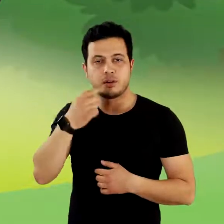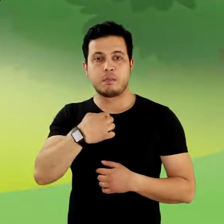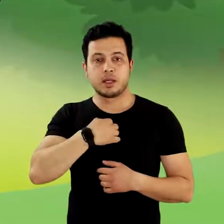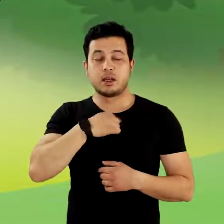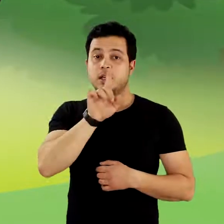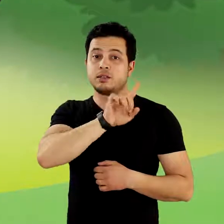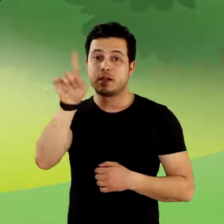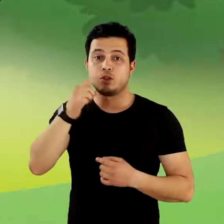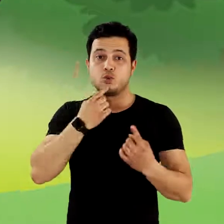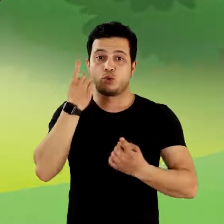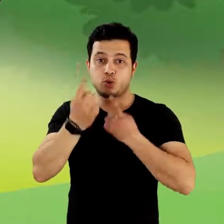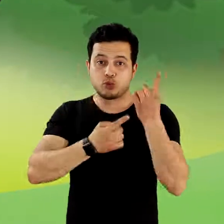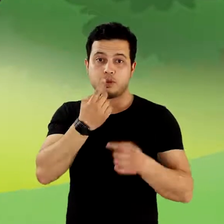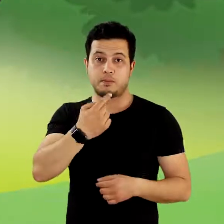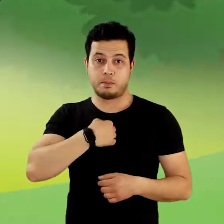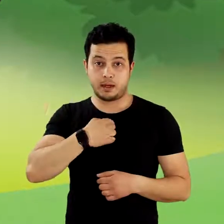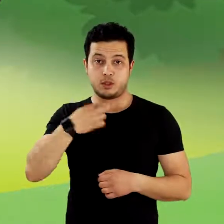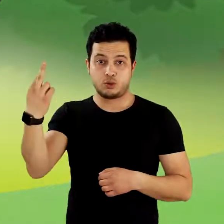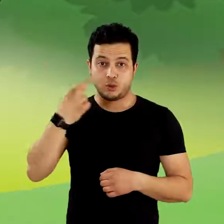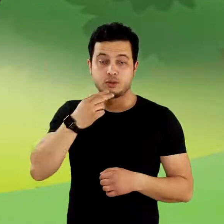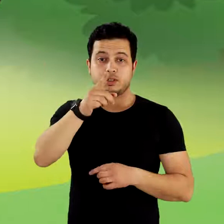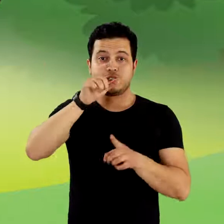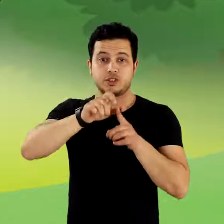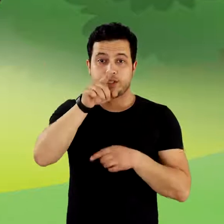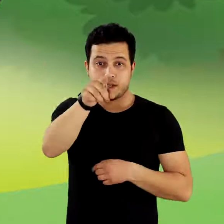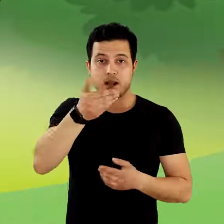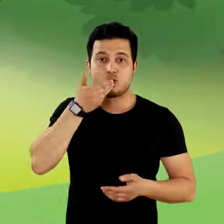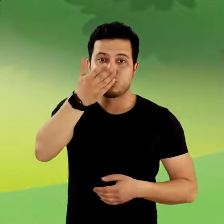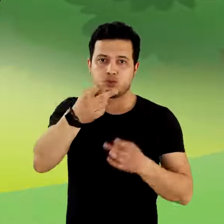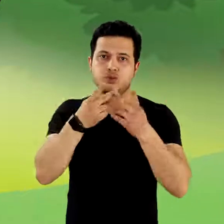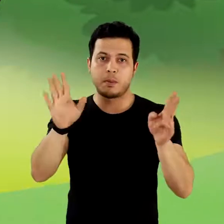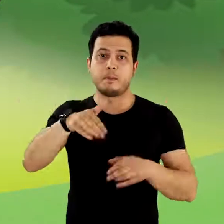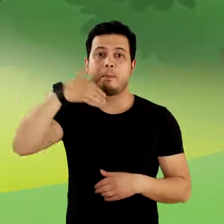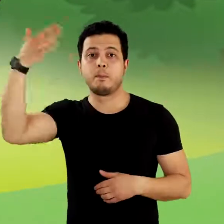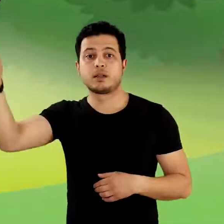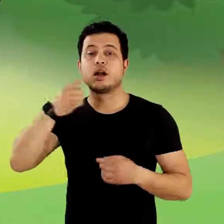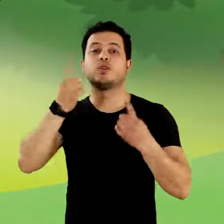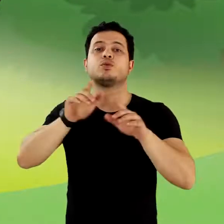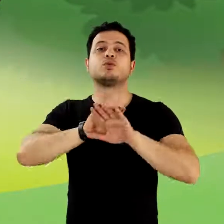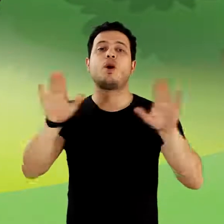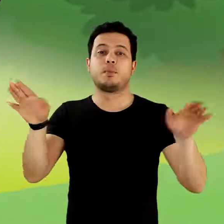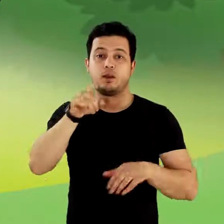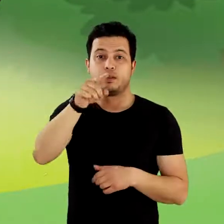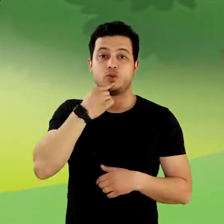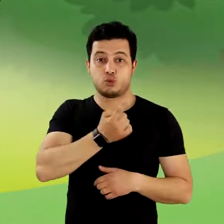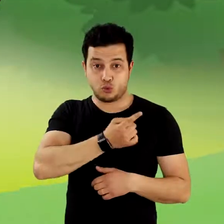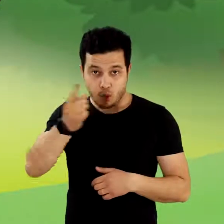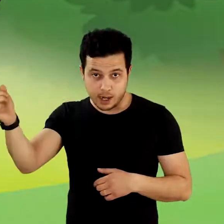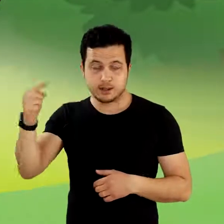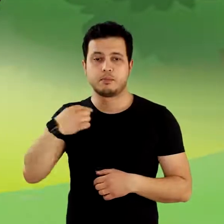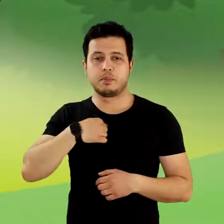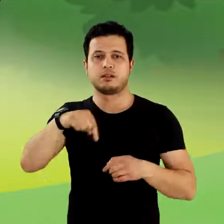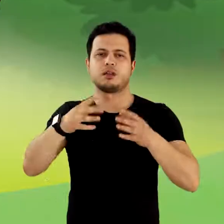sakın konuştuğumu ve beni gördüğünü Çınar'dan başkasına söyleme dedi. Söylersem kaybolurmuş ve bir daha